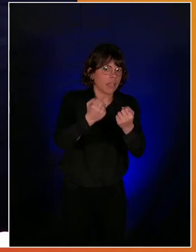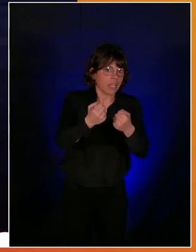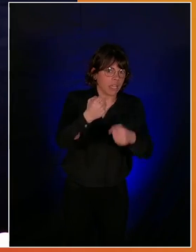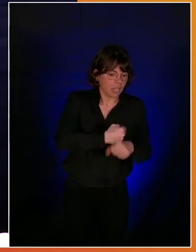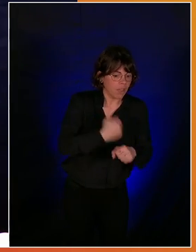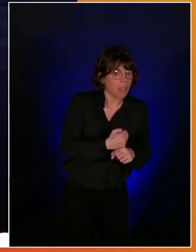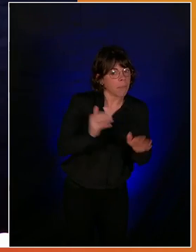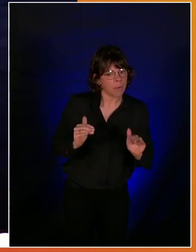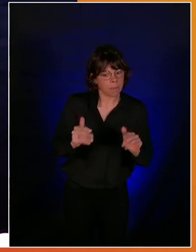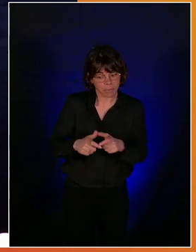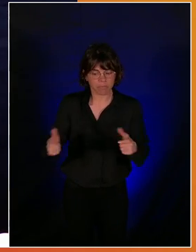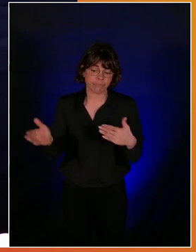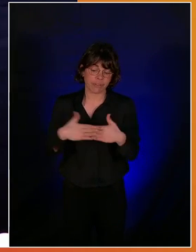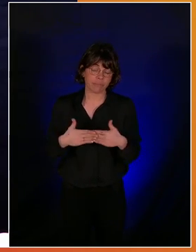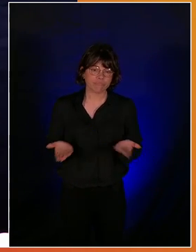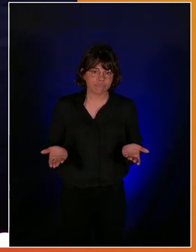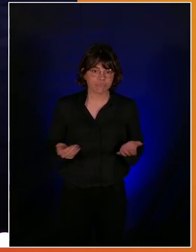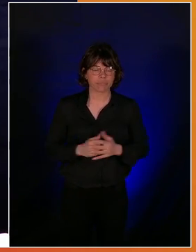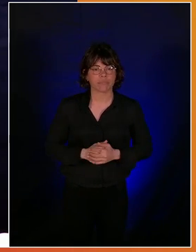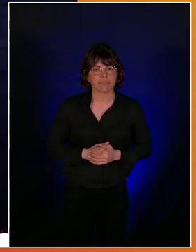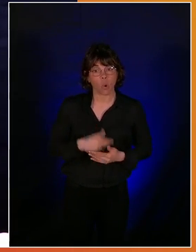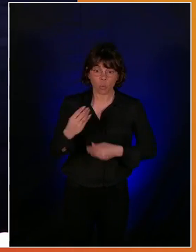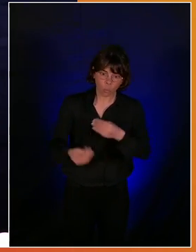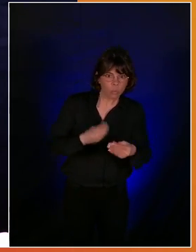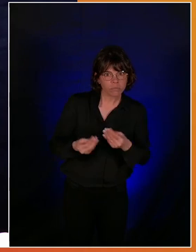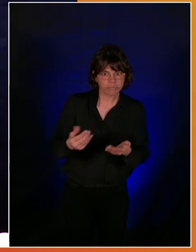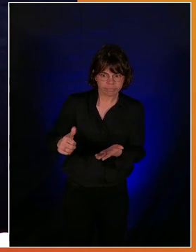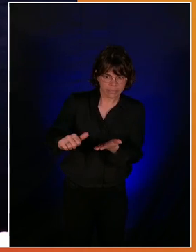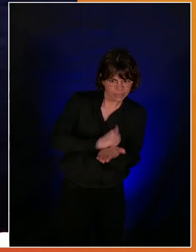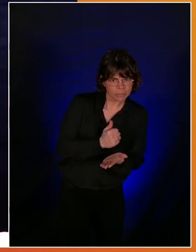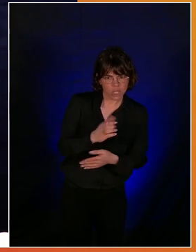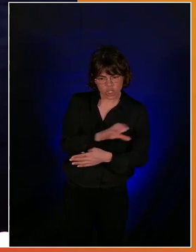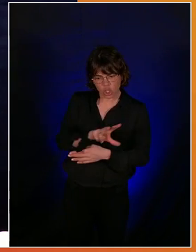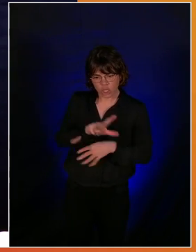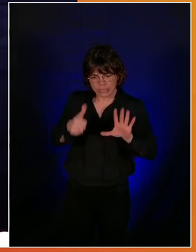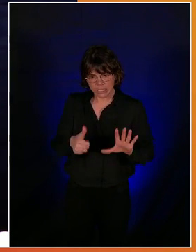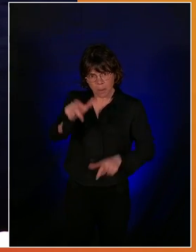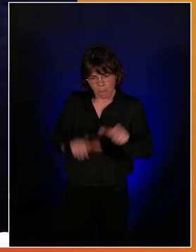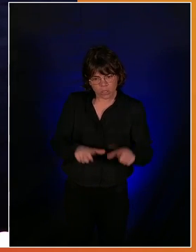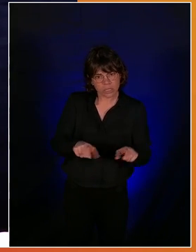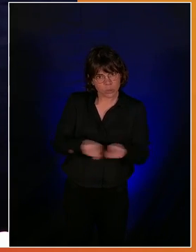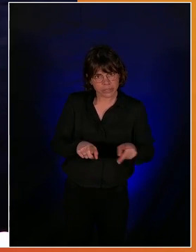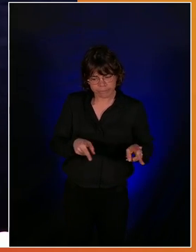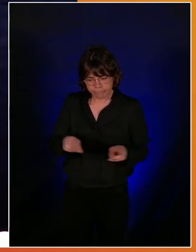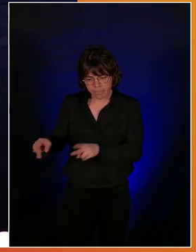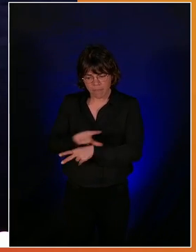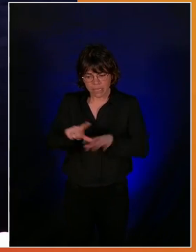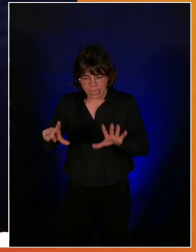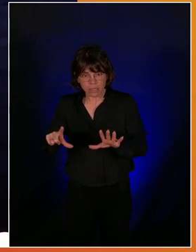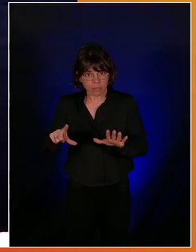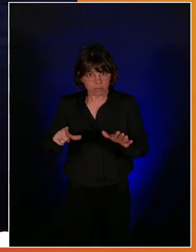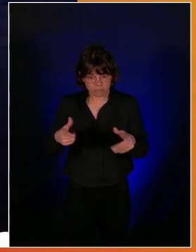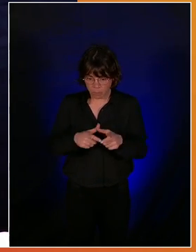euh ou euh qui entraînit la suppression de 136 postes et de 27 postes intérimaires dans l'entreprise fermeture